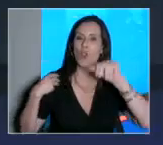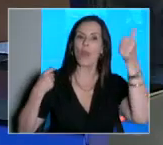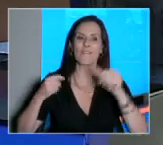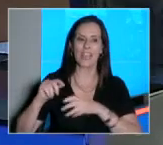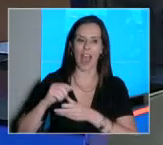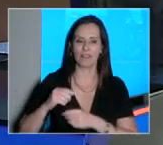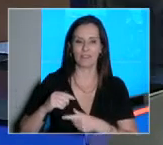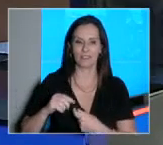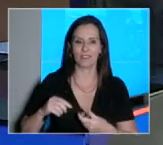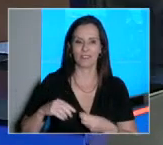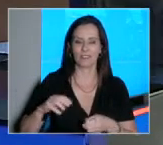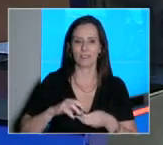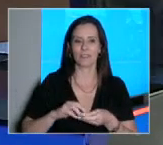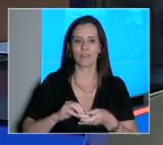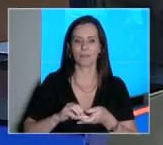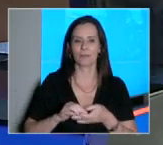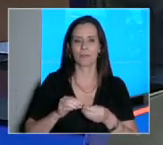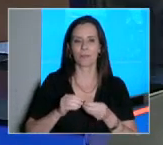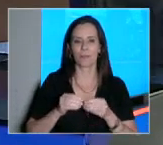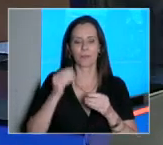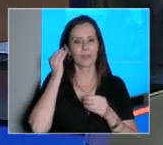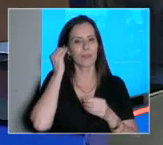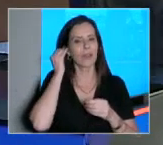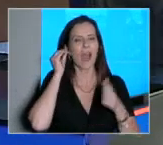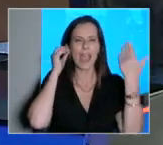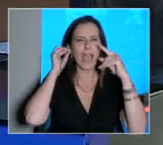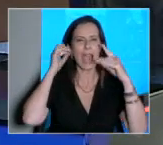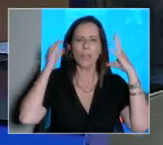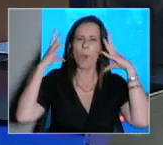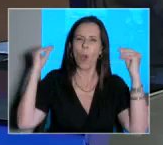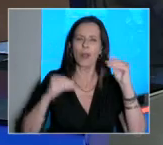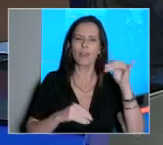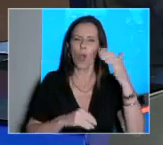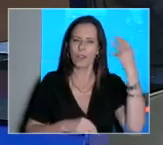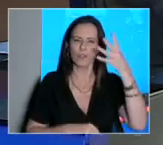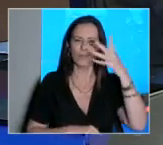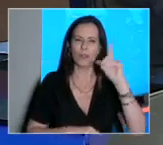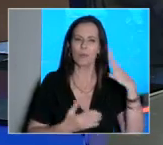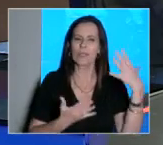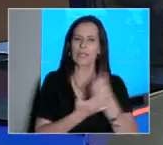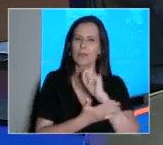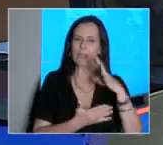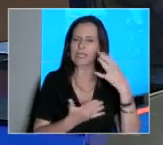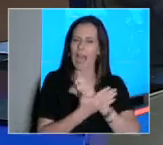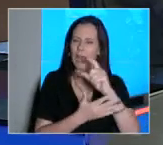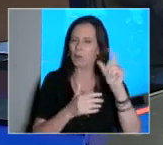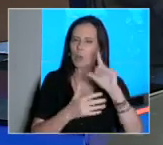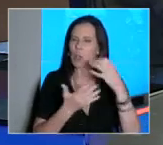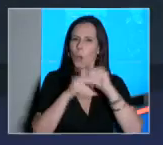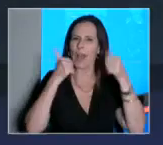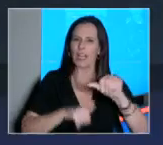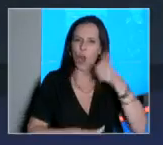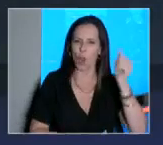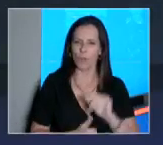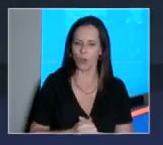לאלופות. באמת? היה אחד באייקס, אבל הם לא זכו איתו בליגת האלופות. אה, אני יודע, שכחתי את השם שלו. הם לא זכו בליגת האלופות איתו, נכון. לא זכו